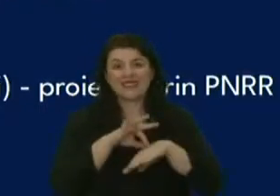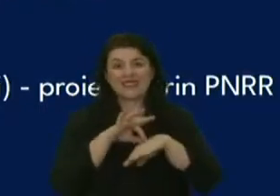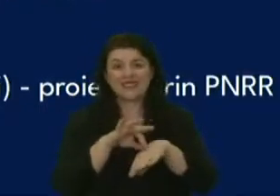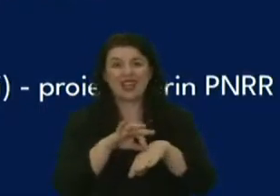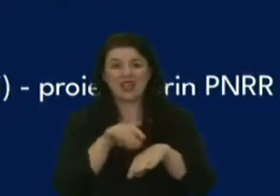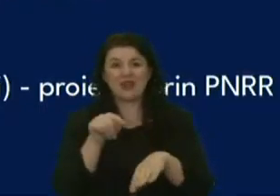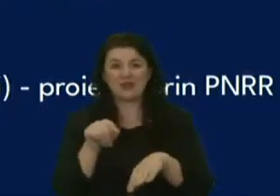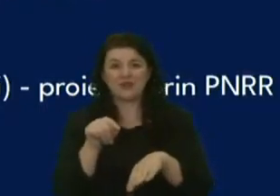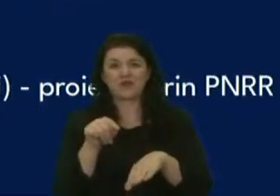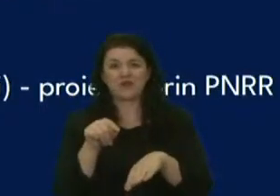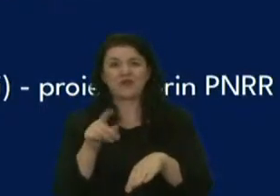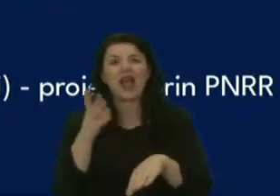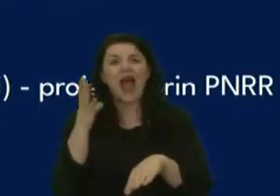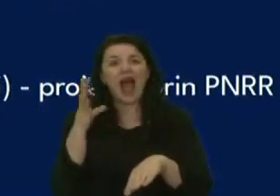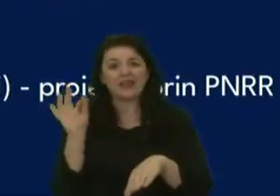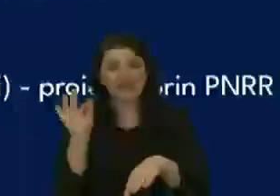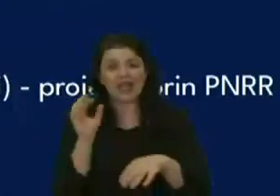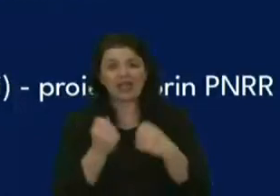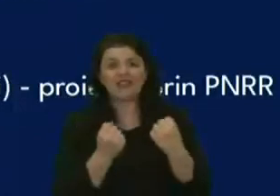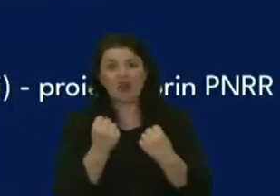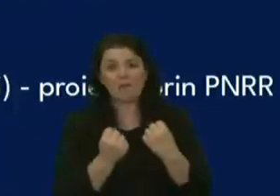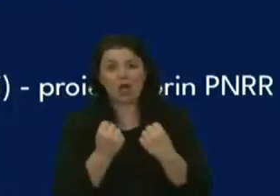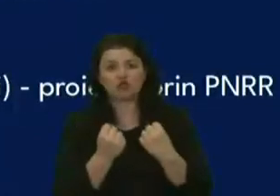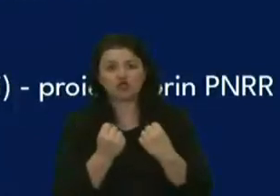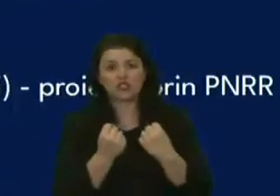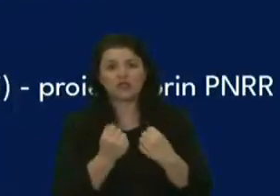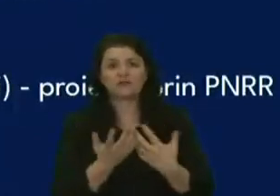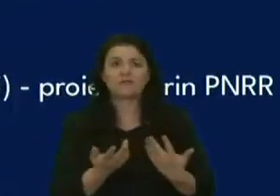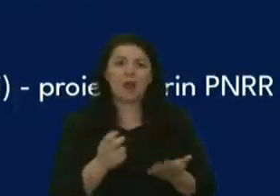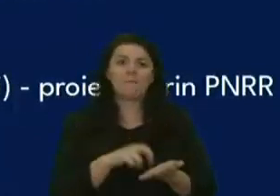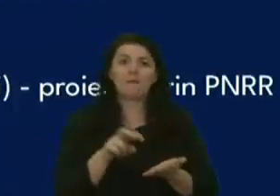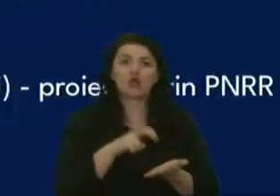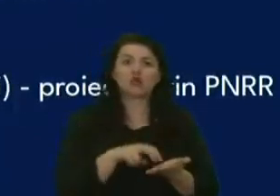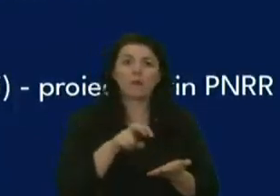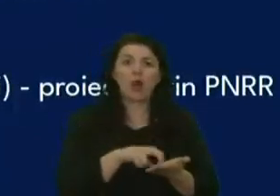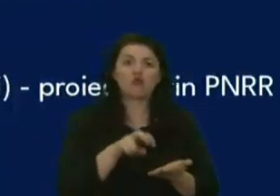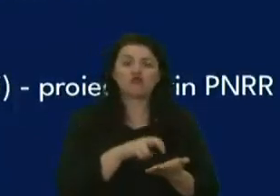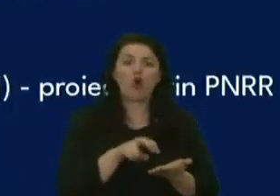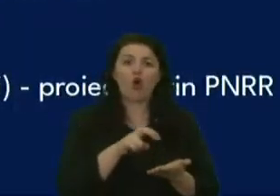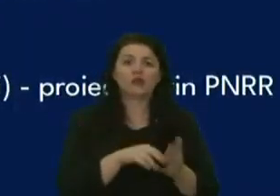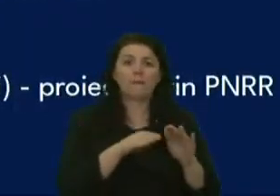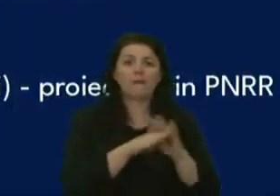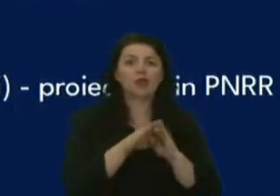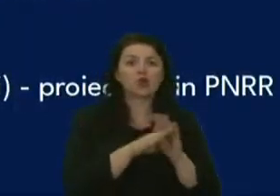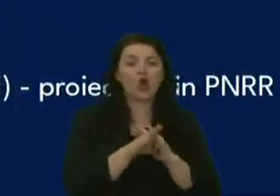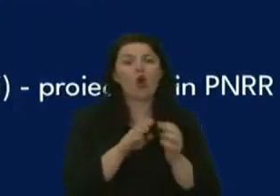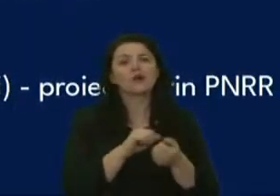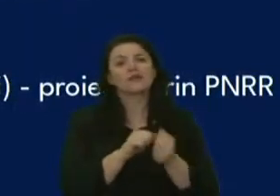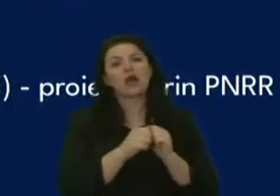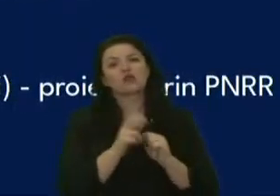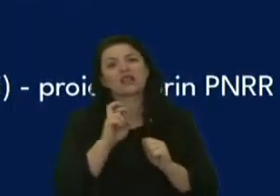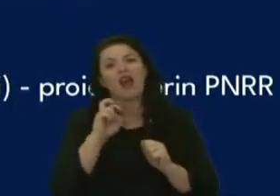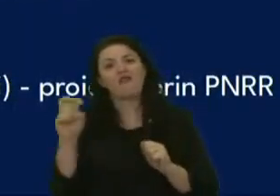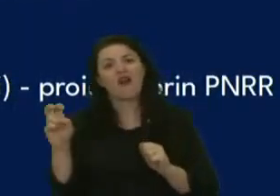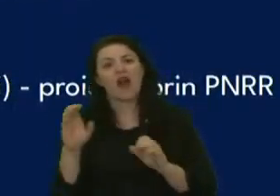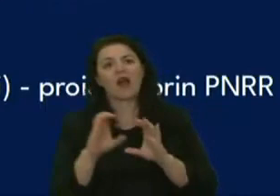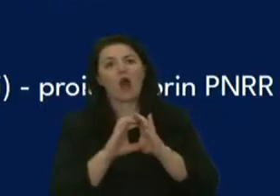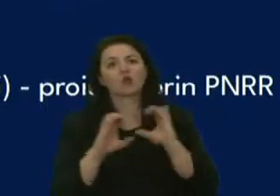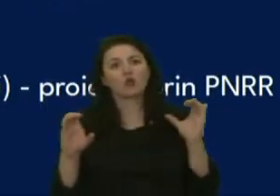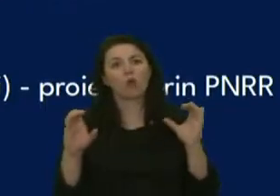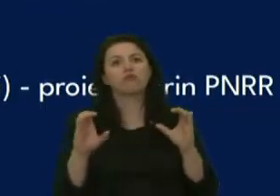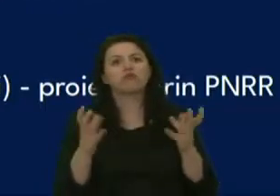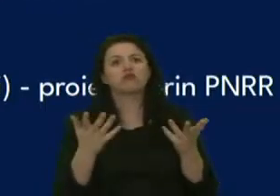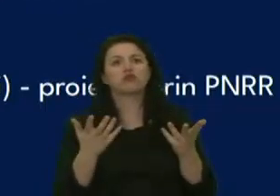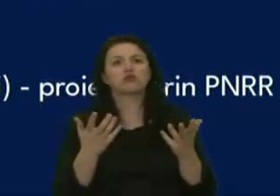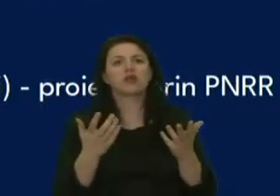orașe alternativa la mașină de la mersul pe jos până la metrou de la tren Metropolitan până la tramvai de la Buz până la autobuz